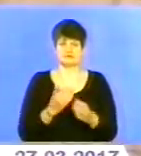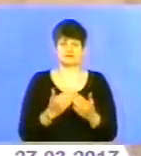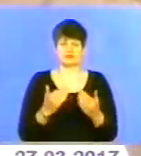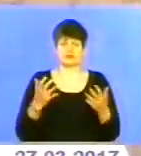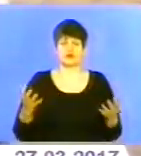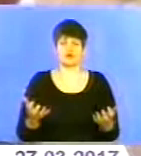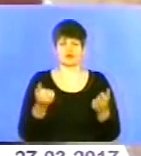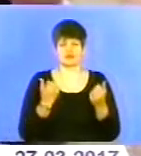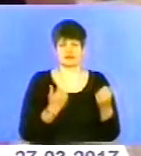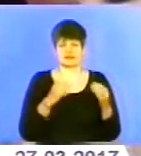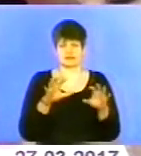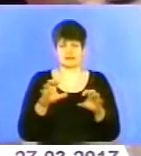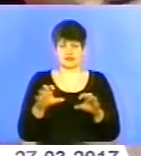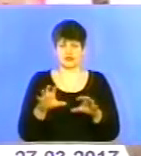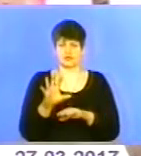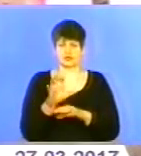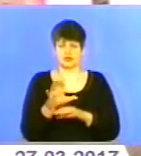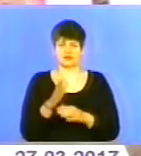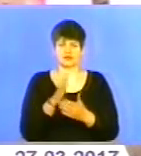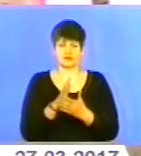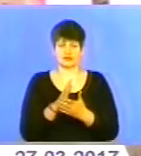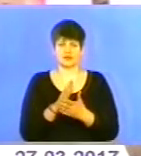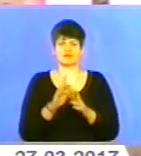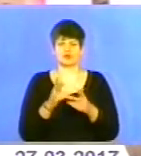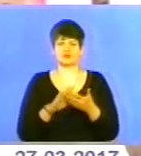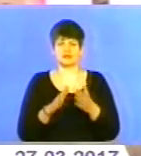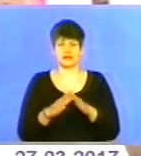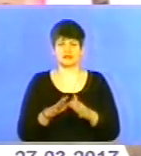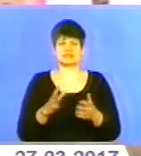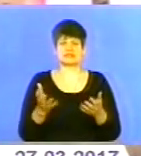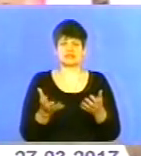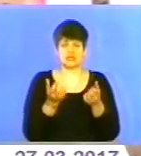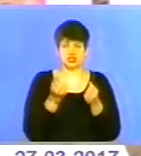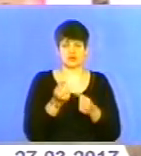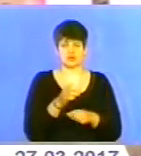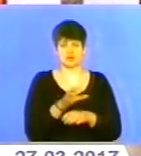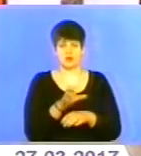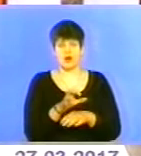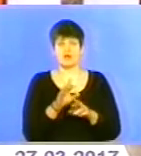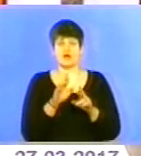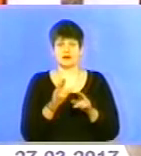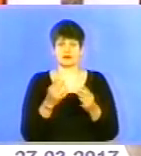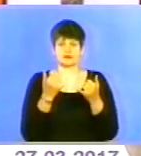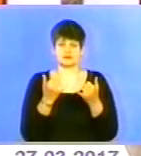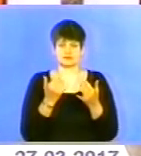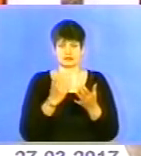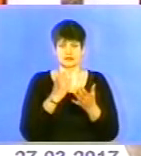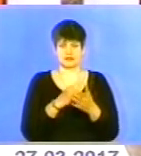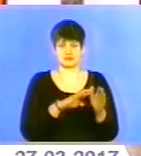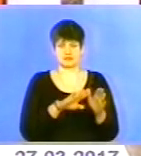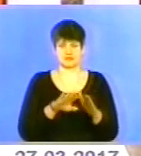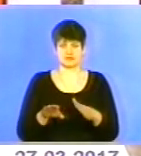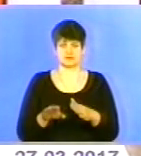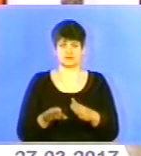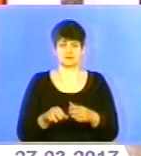врятованих ними тварин. На фотографіях відображено, в якому стані знайшли ту чи іншу собаку і як вони виглядають після